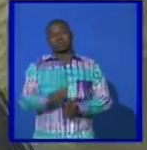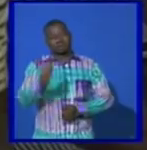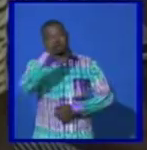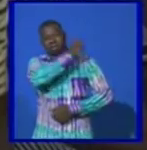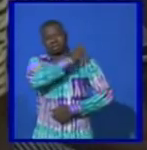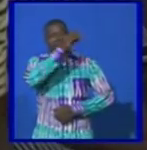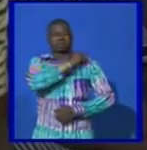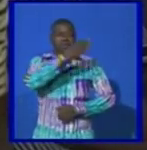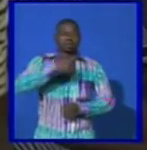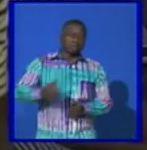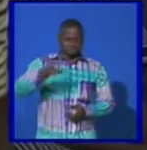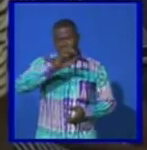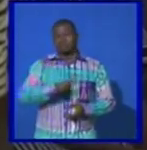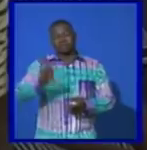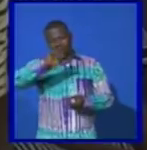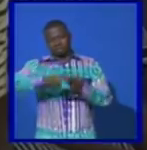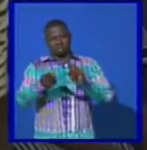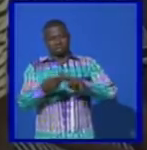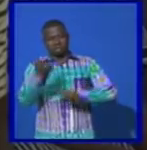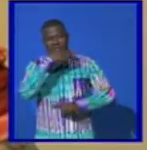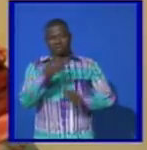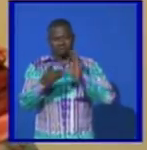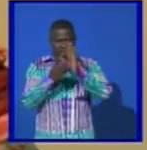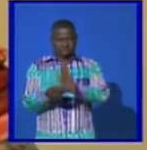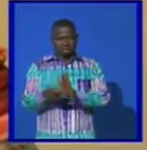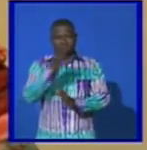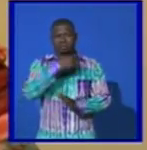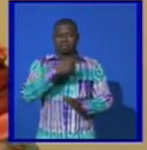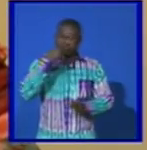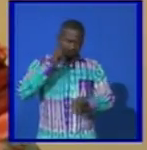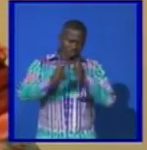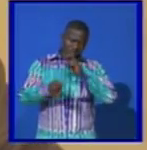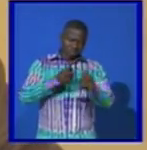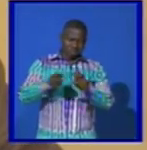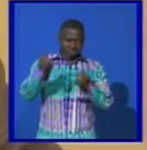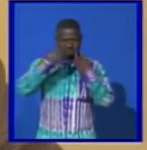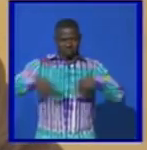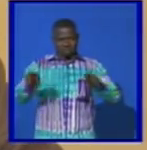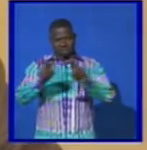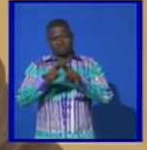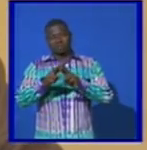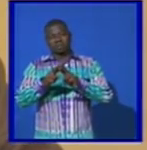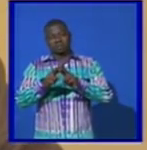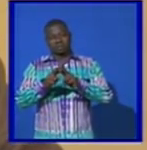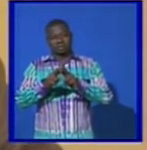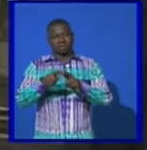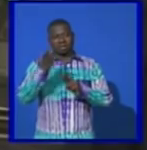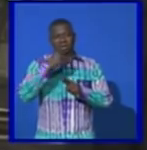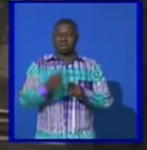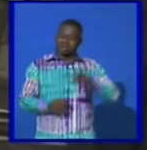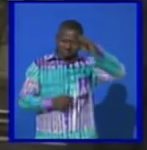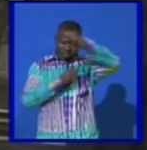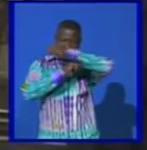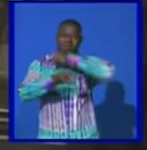pays à la croisée des chemins, marqué par une morosité économique, une fronde sociale et une insécurité